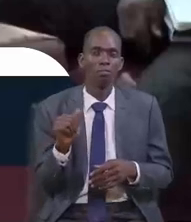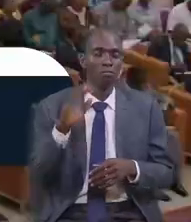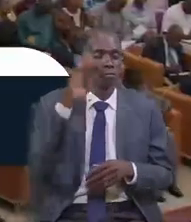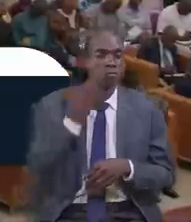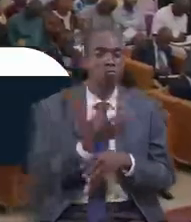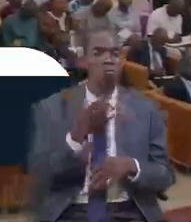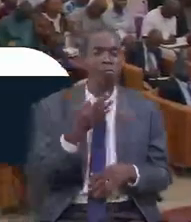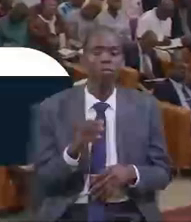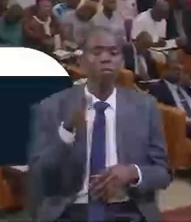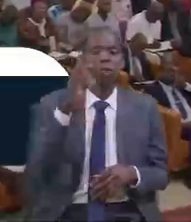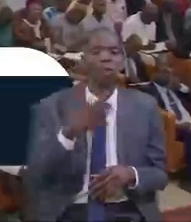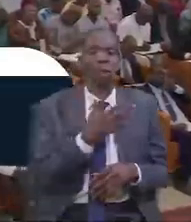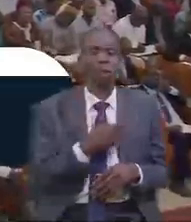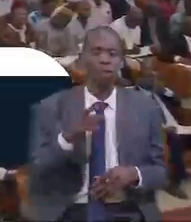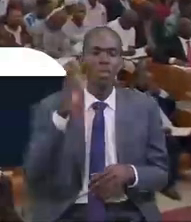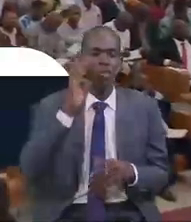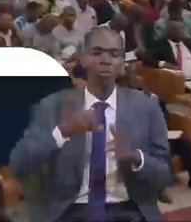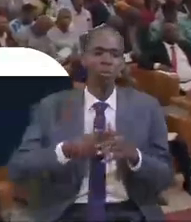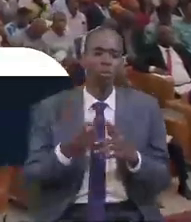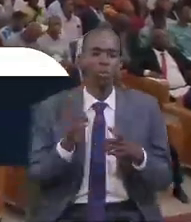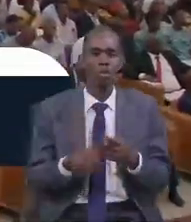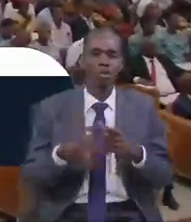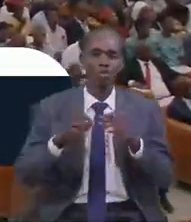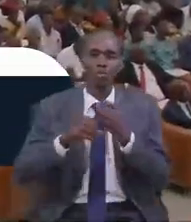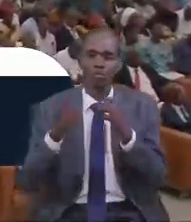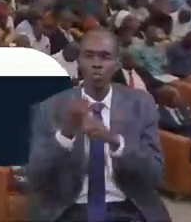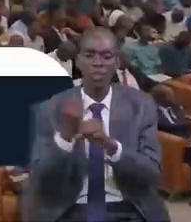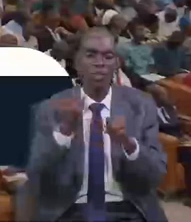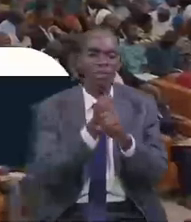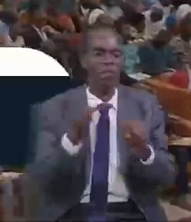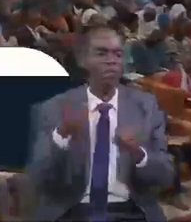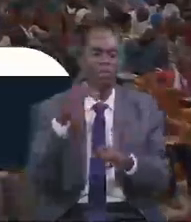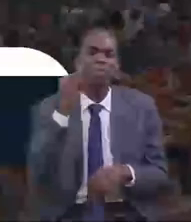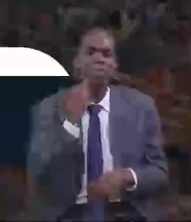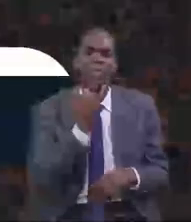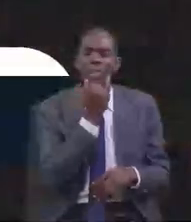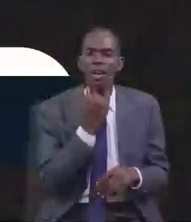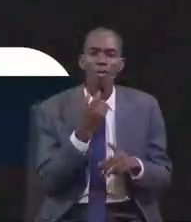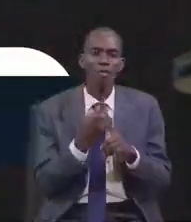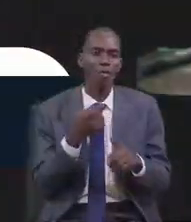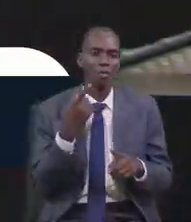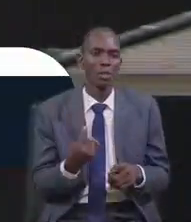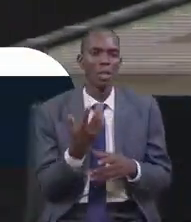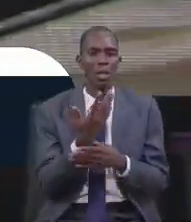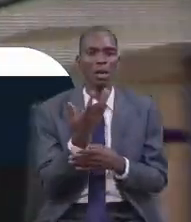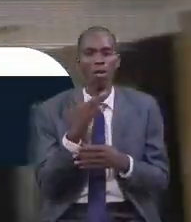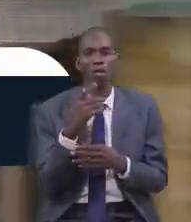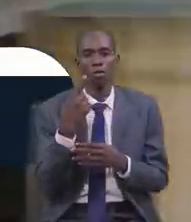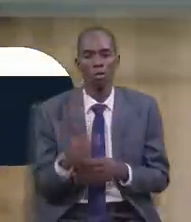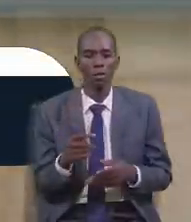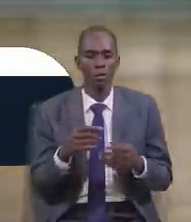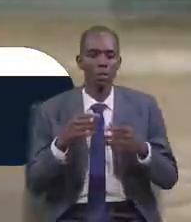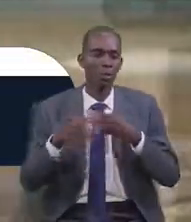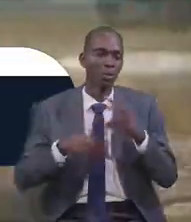consacré à Dieu dès le ventre de sa mère, et ce sera lui qui commencera à délivrer Israël de la main des Philistins.